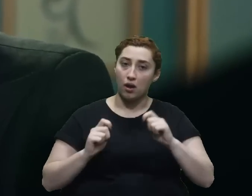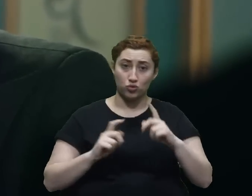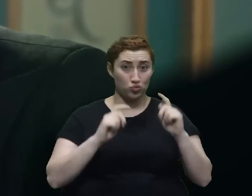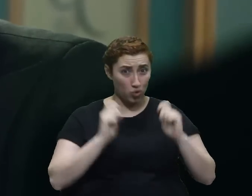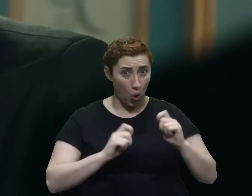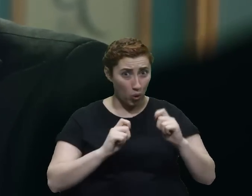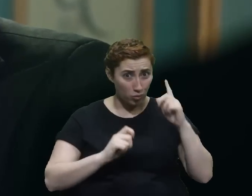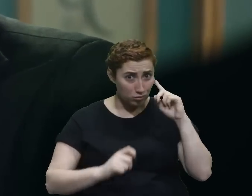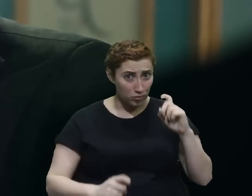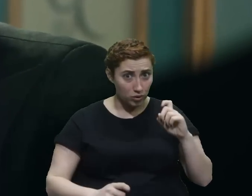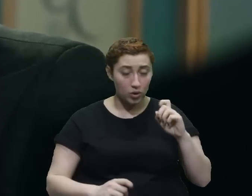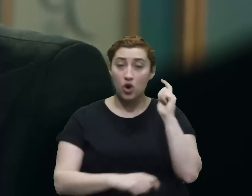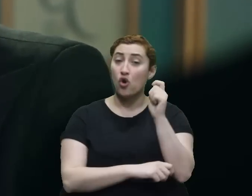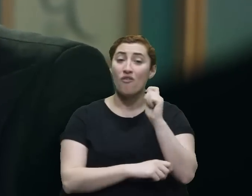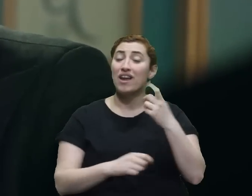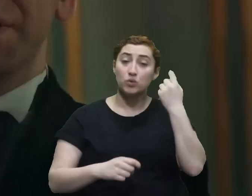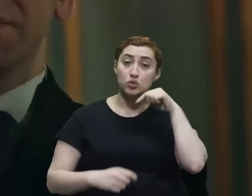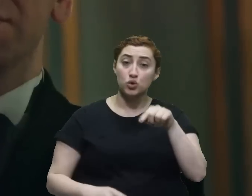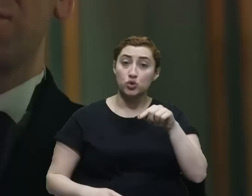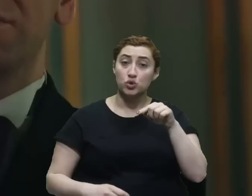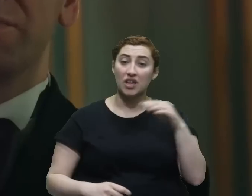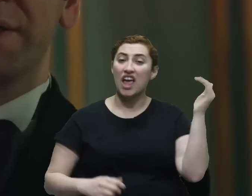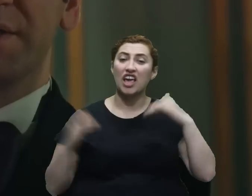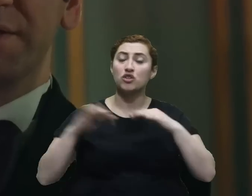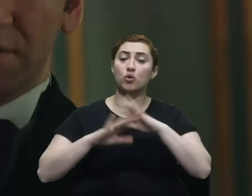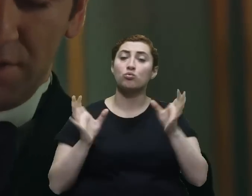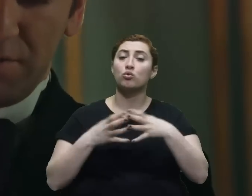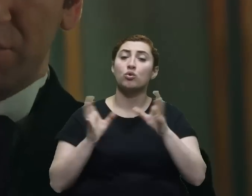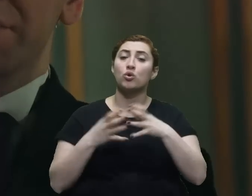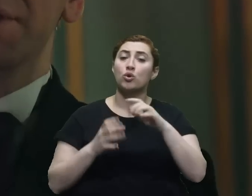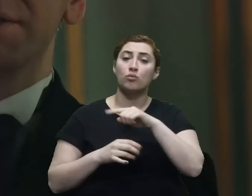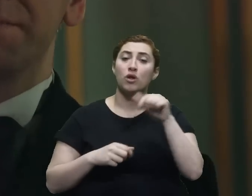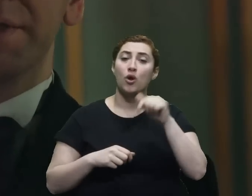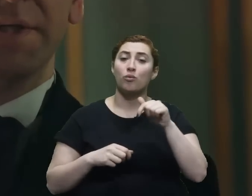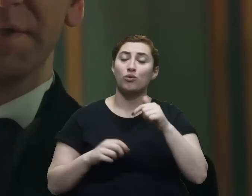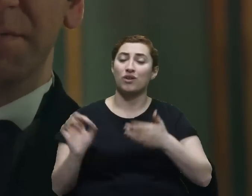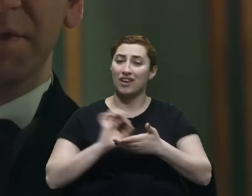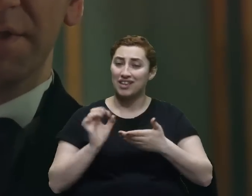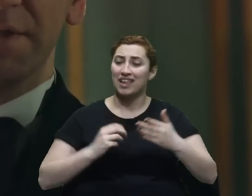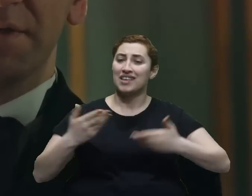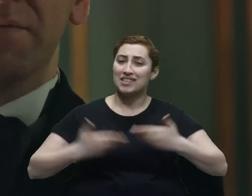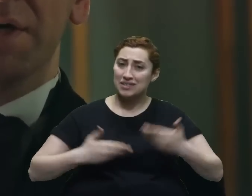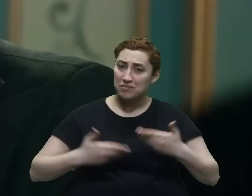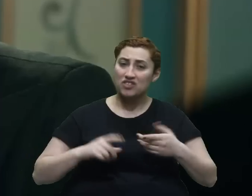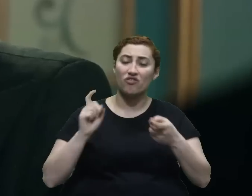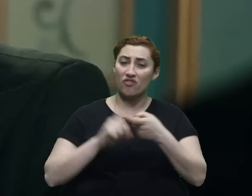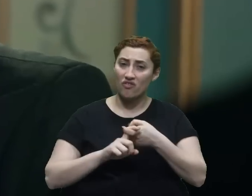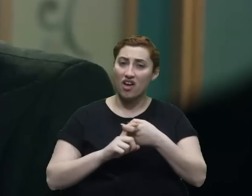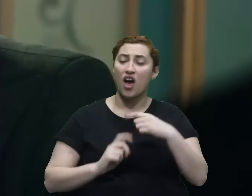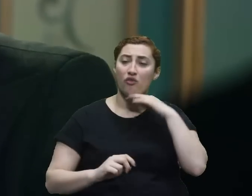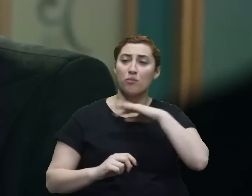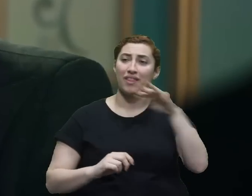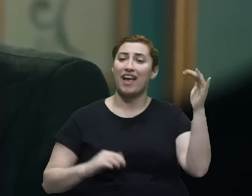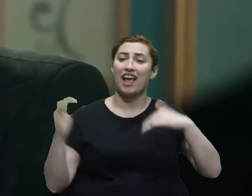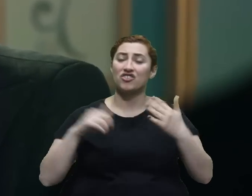Zar zor. Konferans nedeniyle gelecek olan tüm heyetler, bunların katipleri, hizmetleri ve